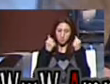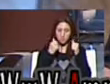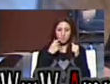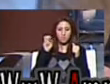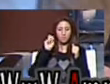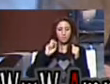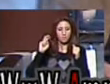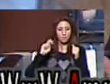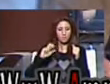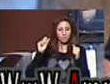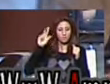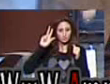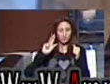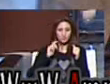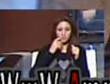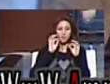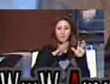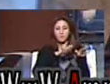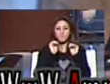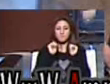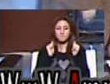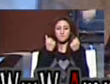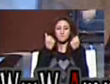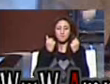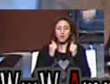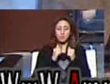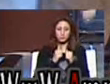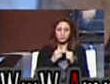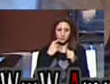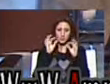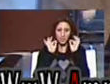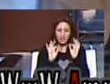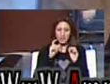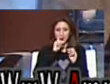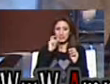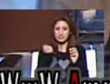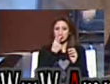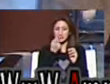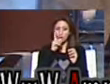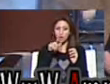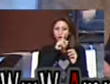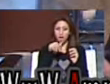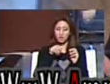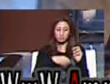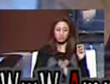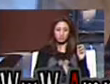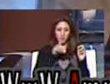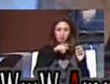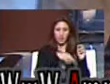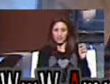وايبروفين مثل مستحضر ميجافان وستافيين. اللجنه قالت ان بعض الادويه دي بتسبب اثار جانبيه لمرضى